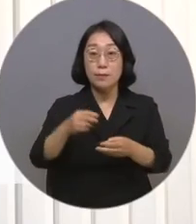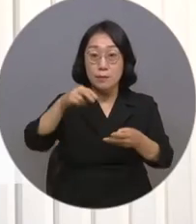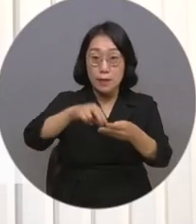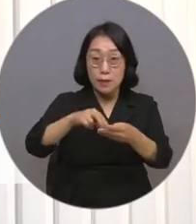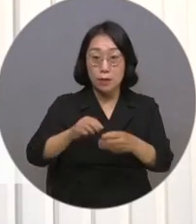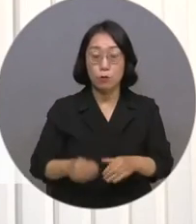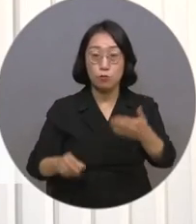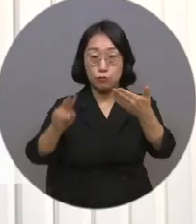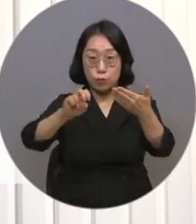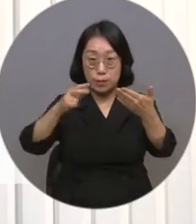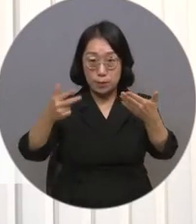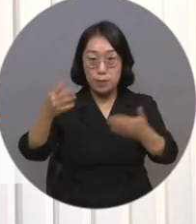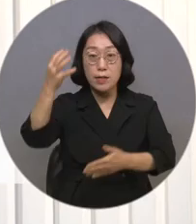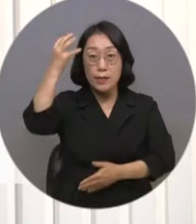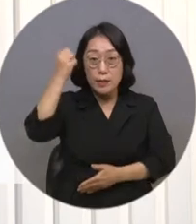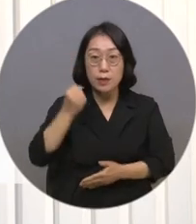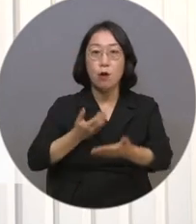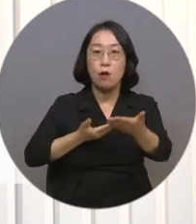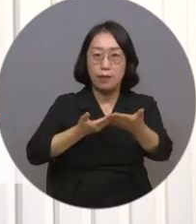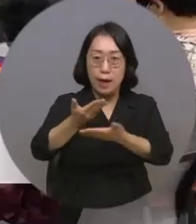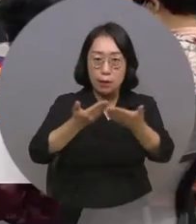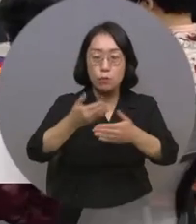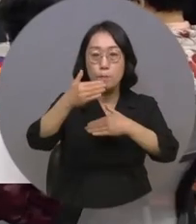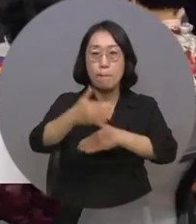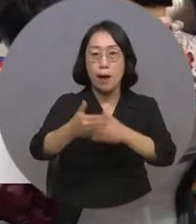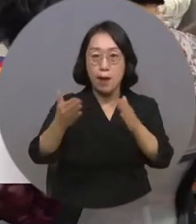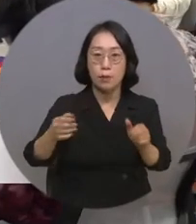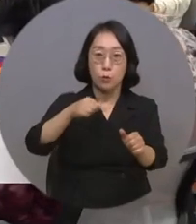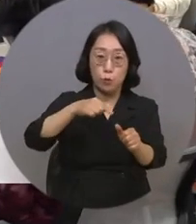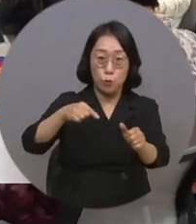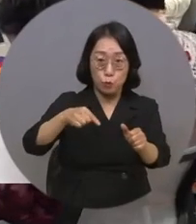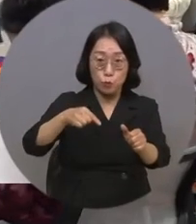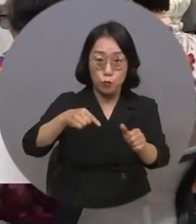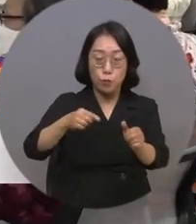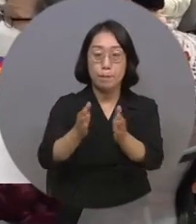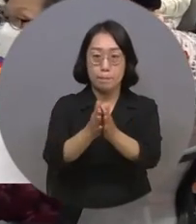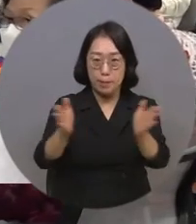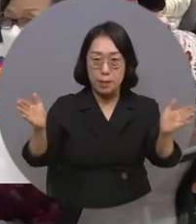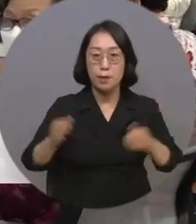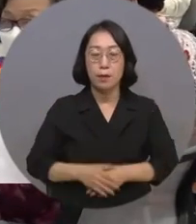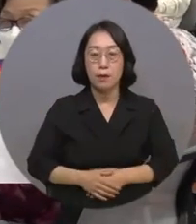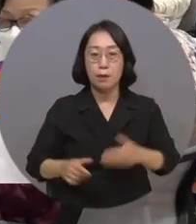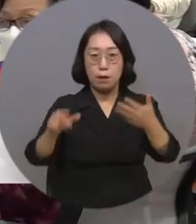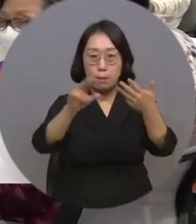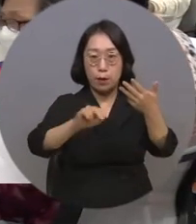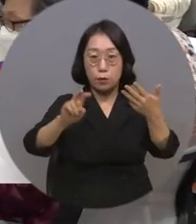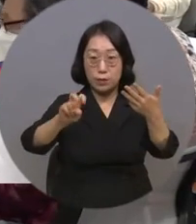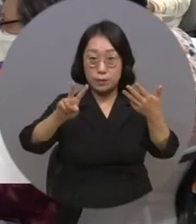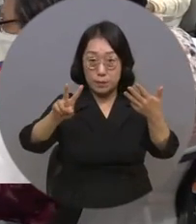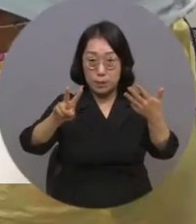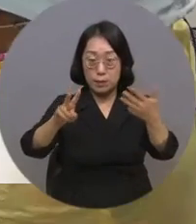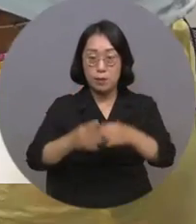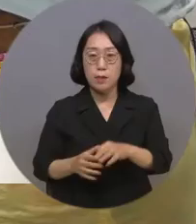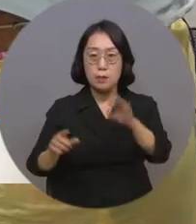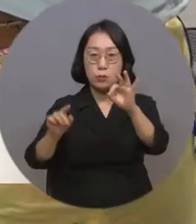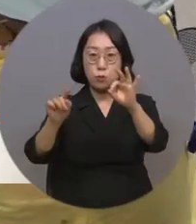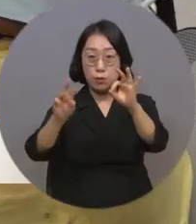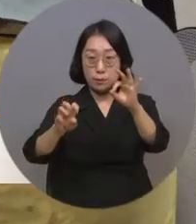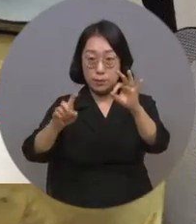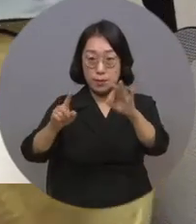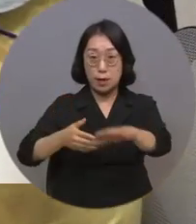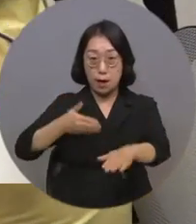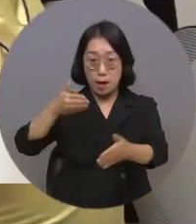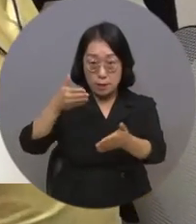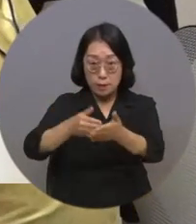27일 기억나눔 2심전심교실을 운영한다고 밝혔습니다 지난 8월 22일부터 10월 31일까지